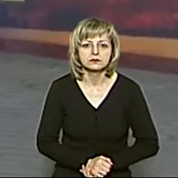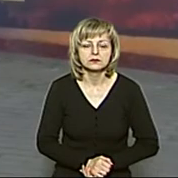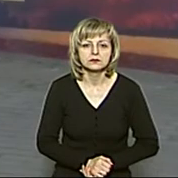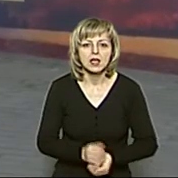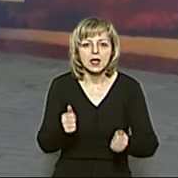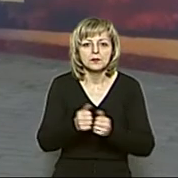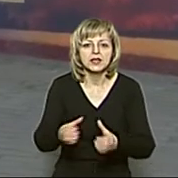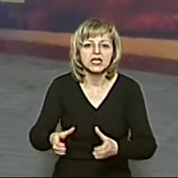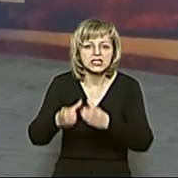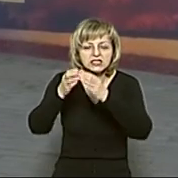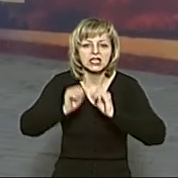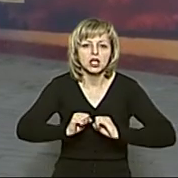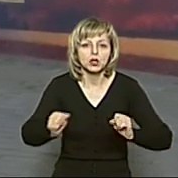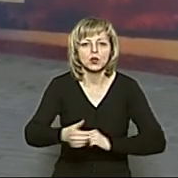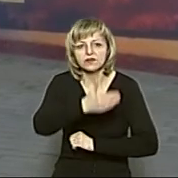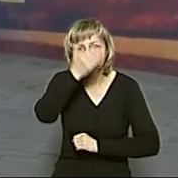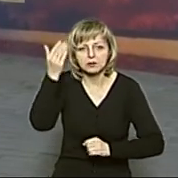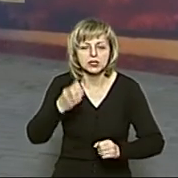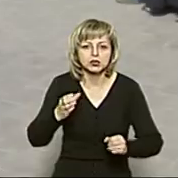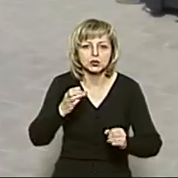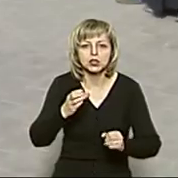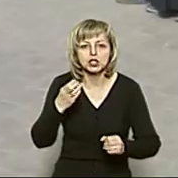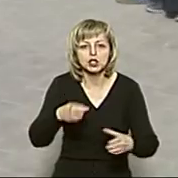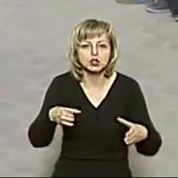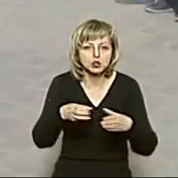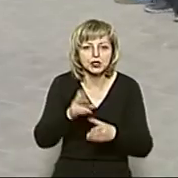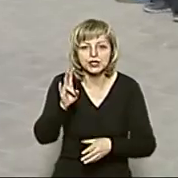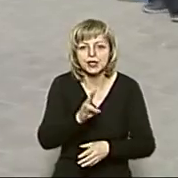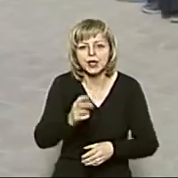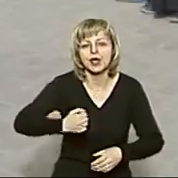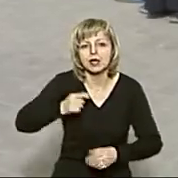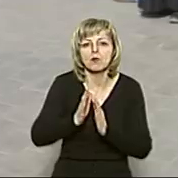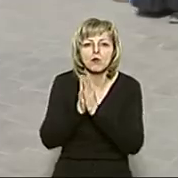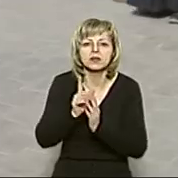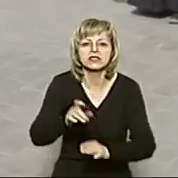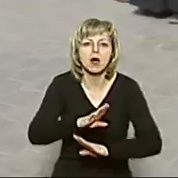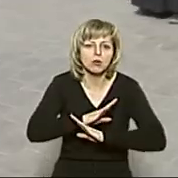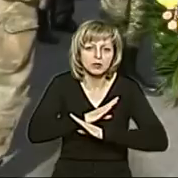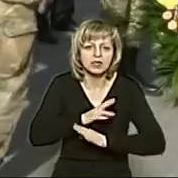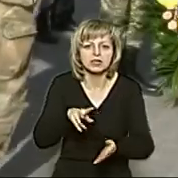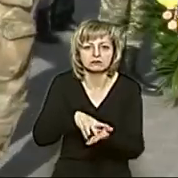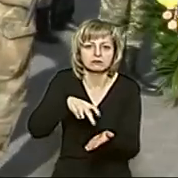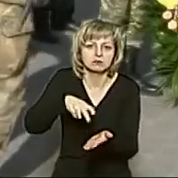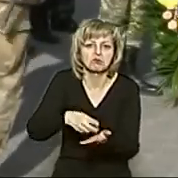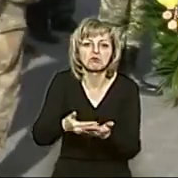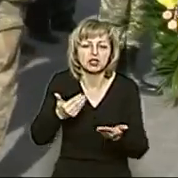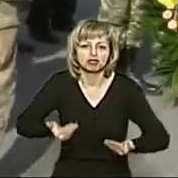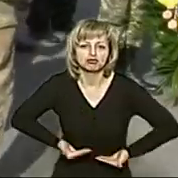Біля стели героям Небесної Сотні та загиблих бійців АТО капелани помолилися за померлих і стали на коліна перед